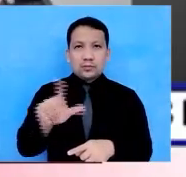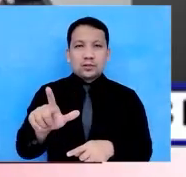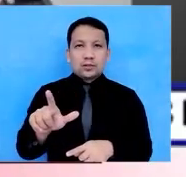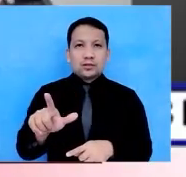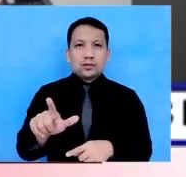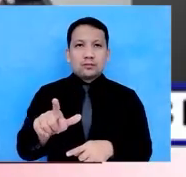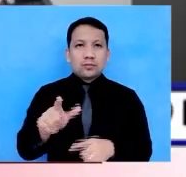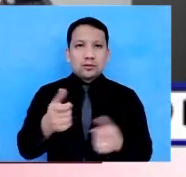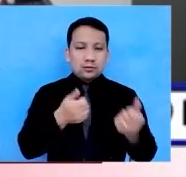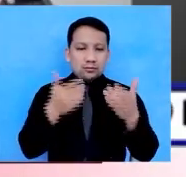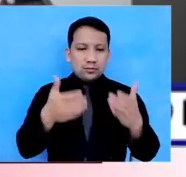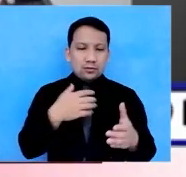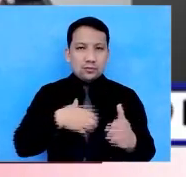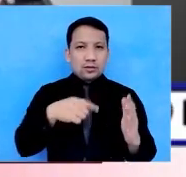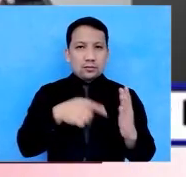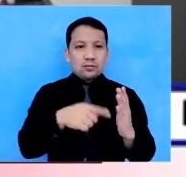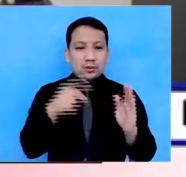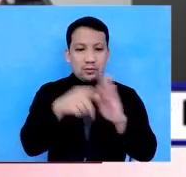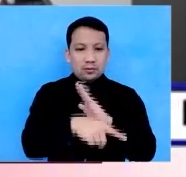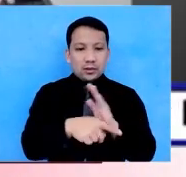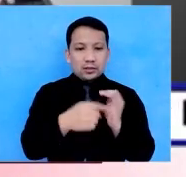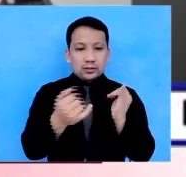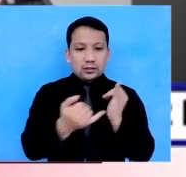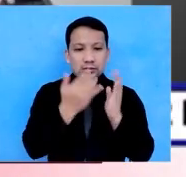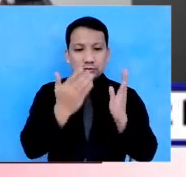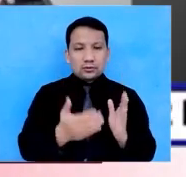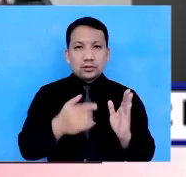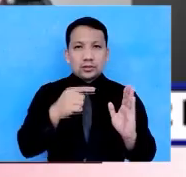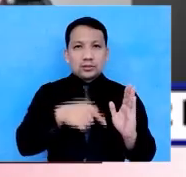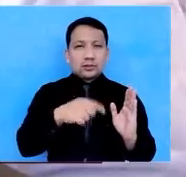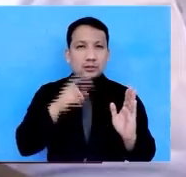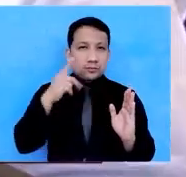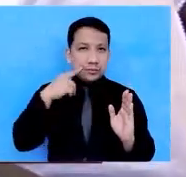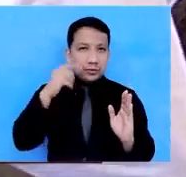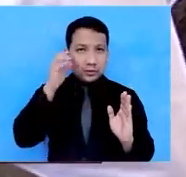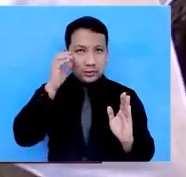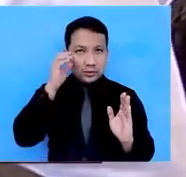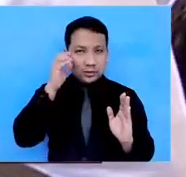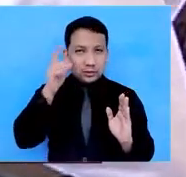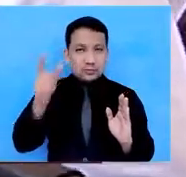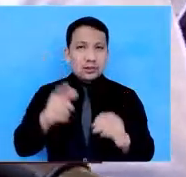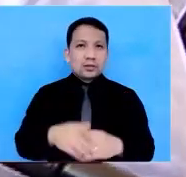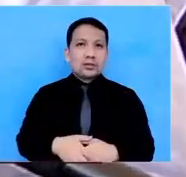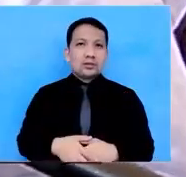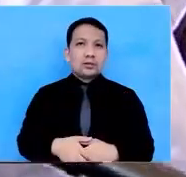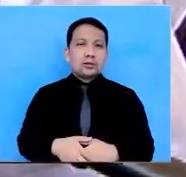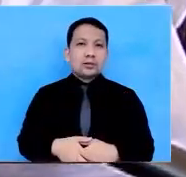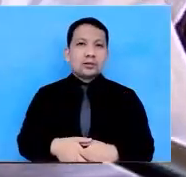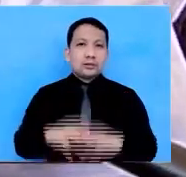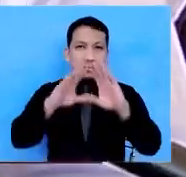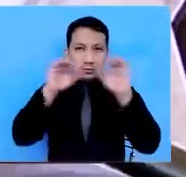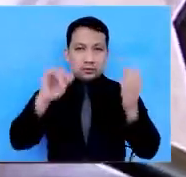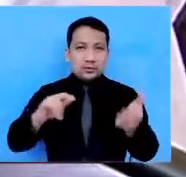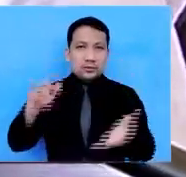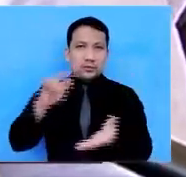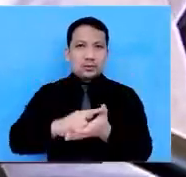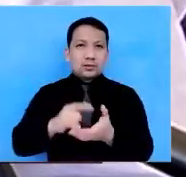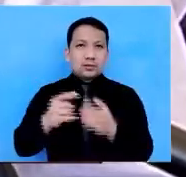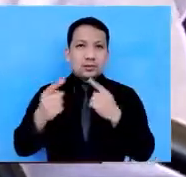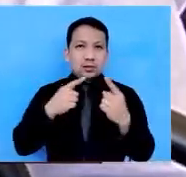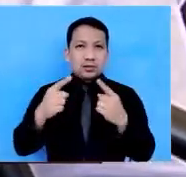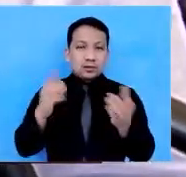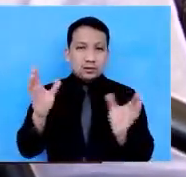administrative complaints kaugnay sa pagpatay sa radio commentator na si Percy Lapid. Sa pagdating ng presidente ng Sabado at napag-usapan na namin